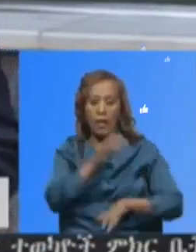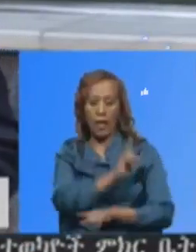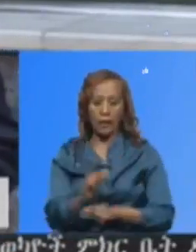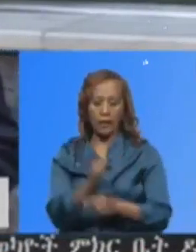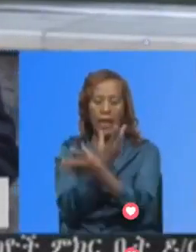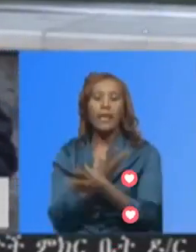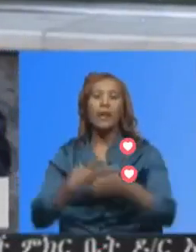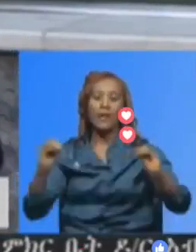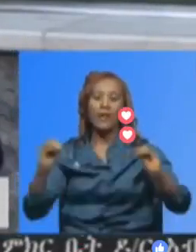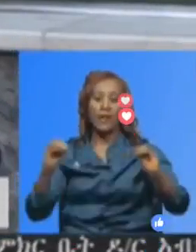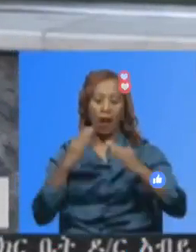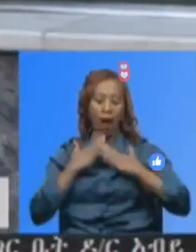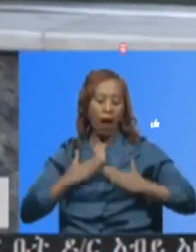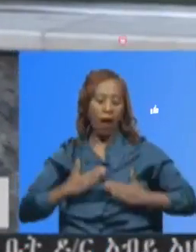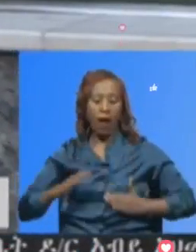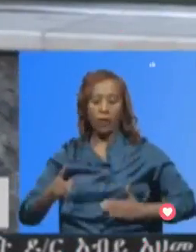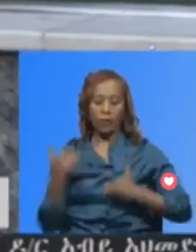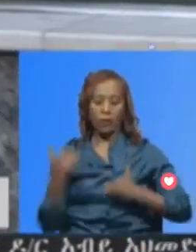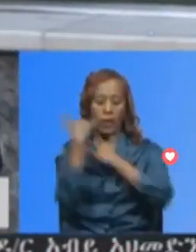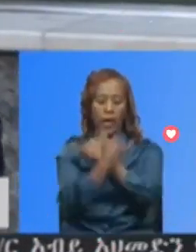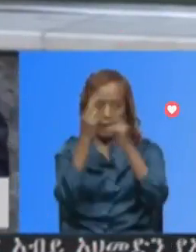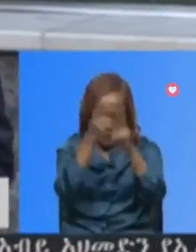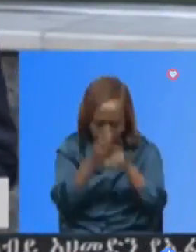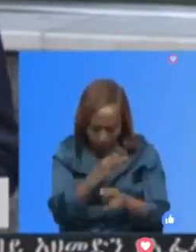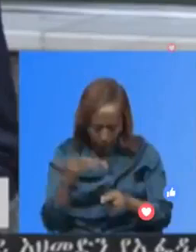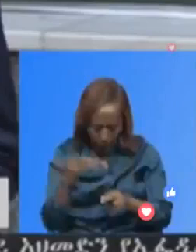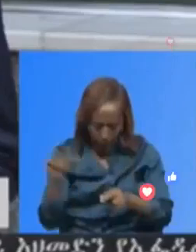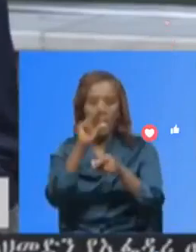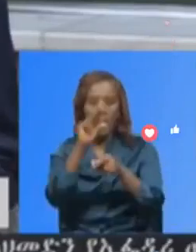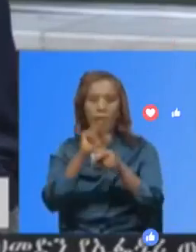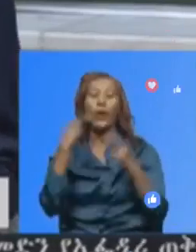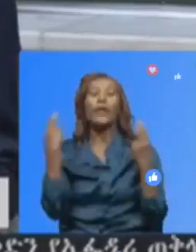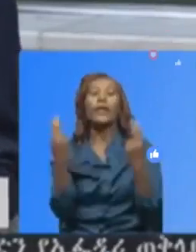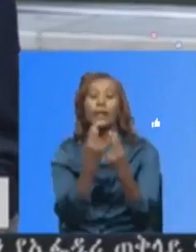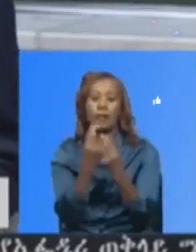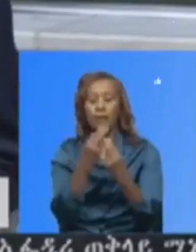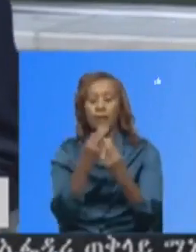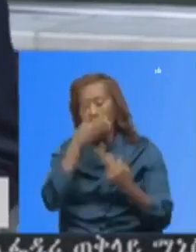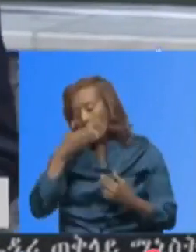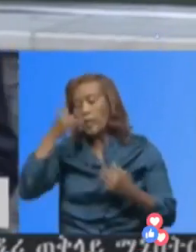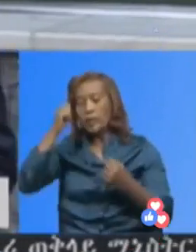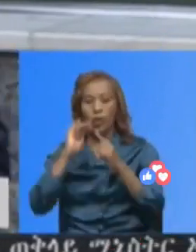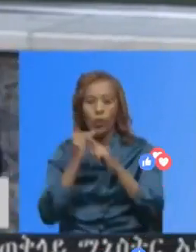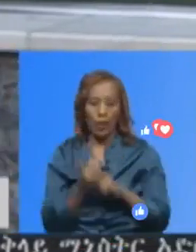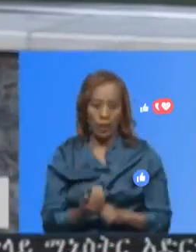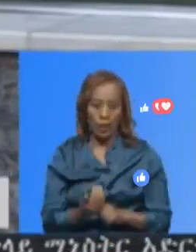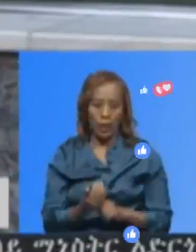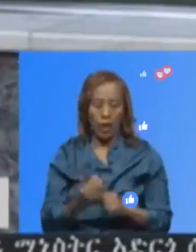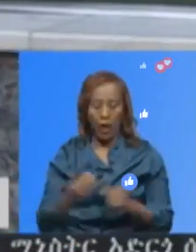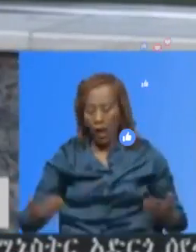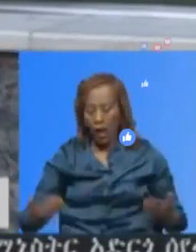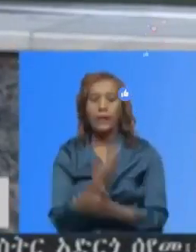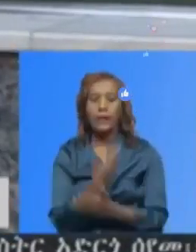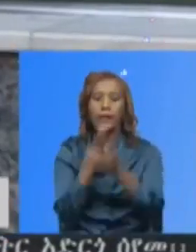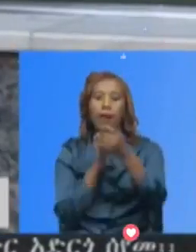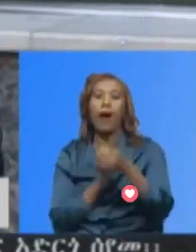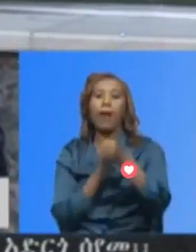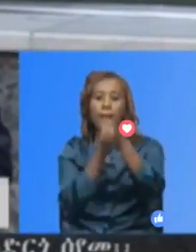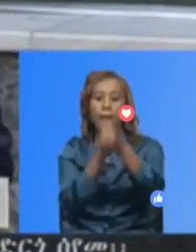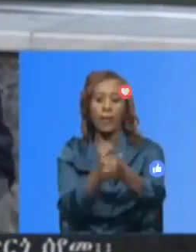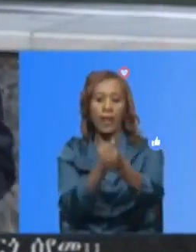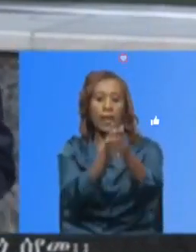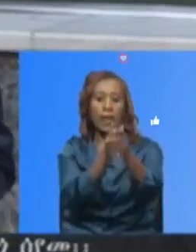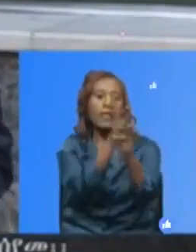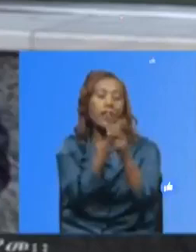የመፍትሄ አካል ለመሆን የሀገር ክብርና ብሔራዊ ጥቅምን በተሻለ ሁኔታ አዲስ አመራር